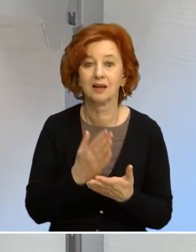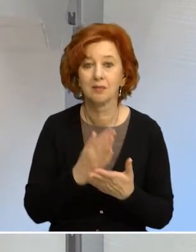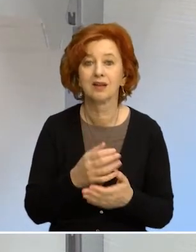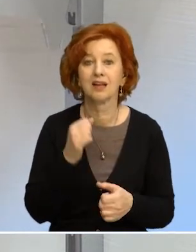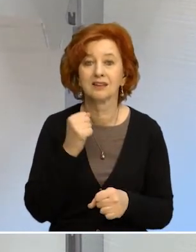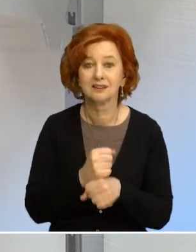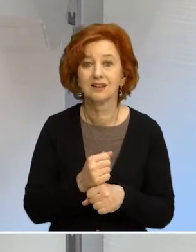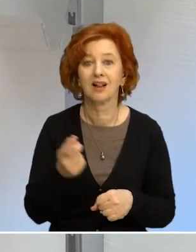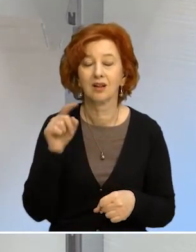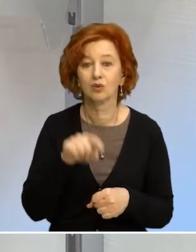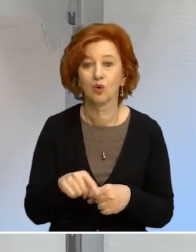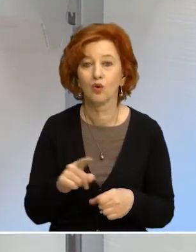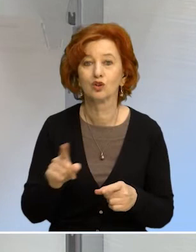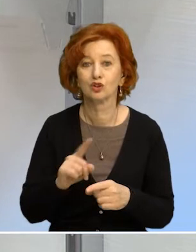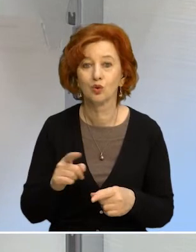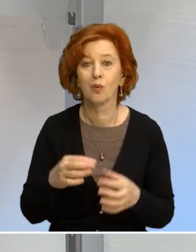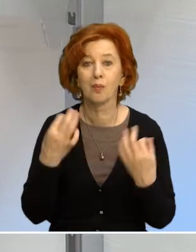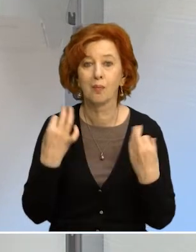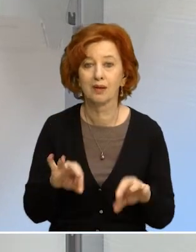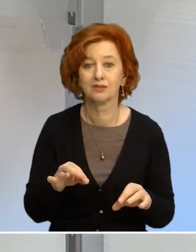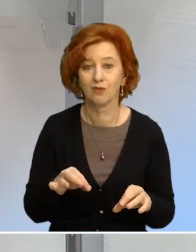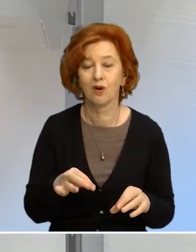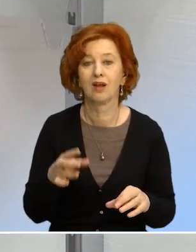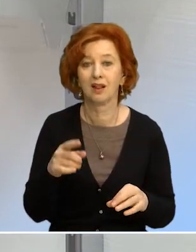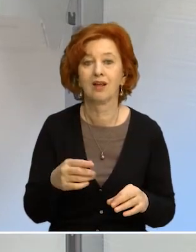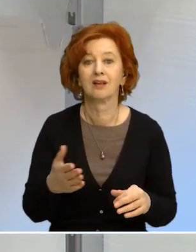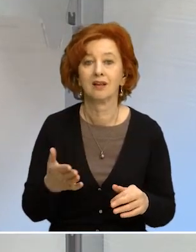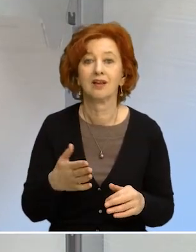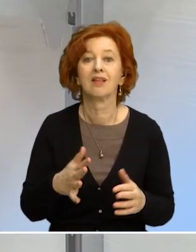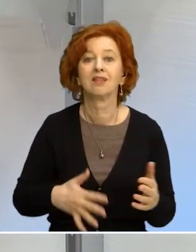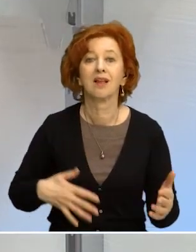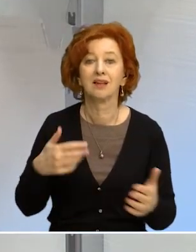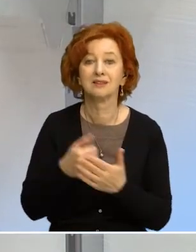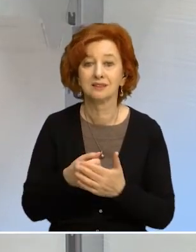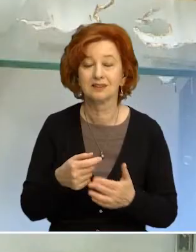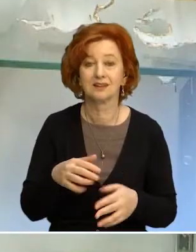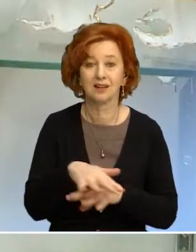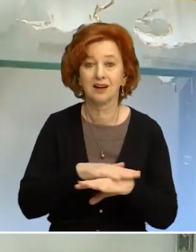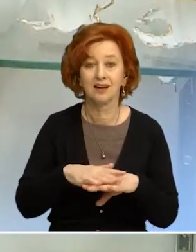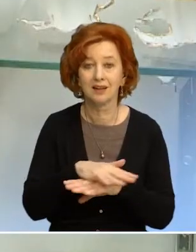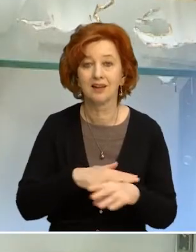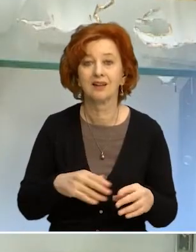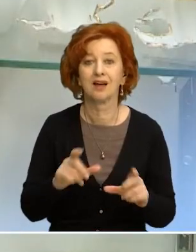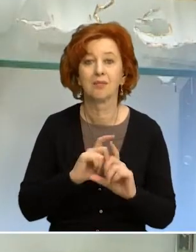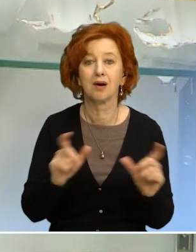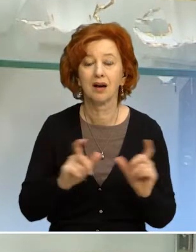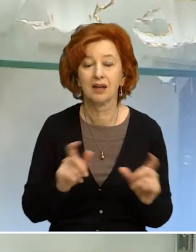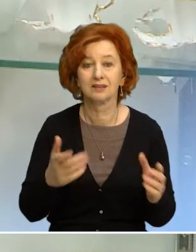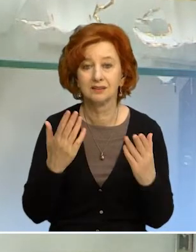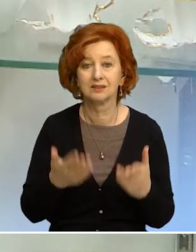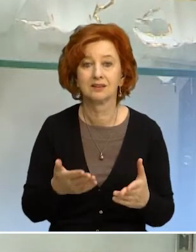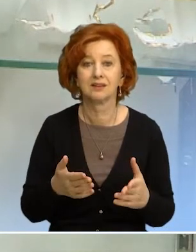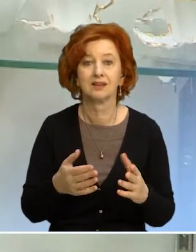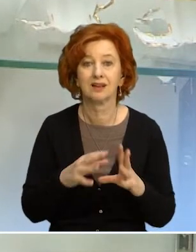именно сделал то, что и позволило насытить рынок, насытить